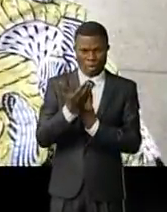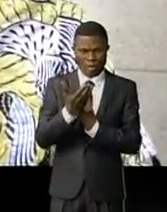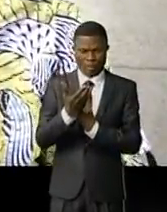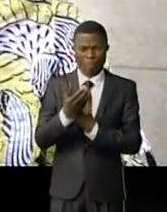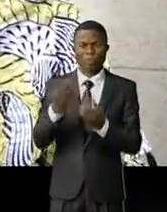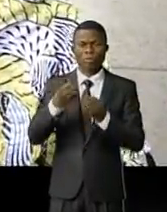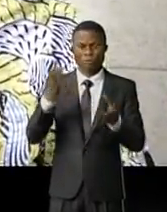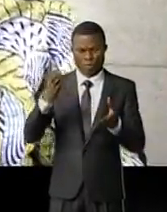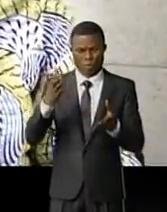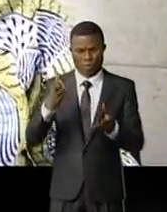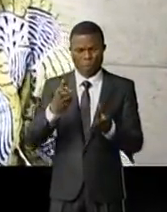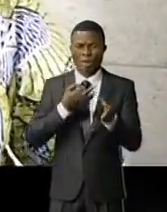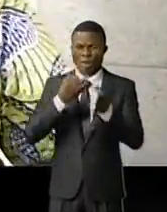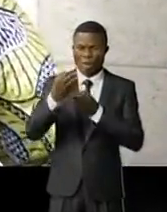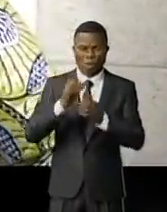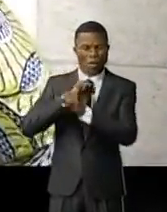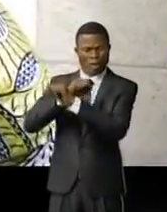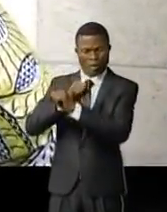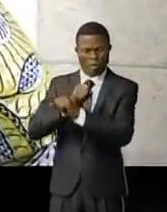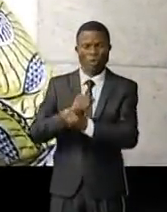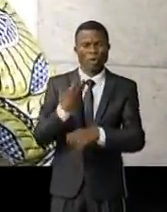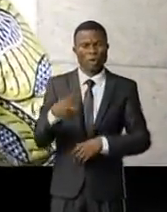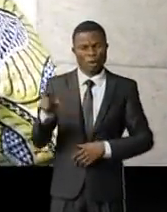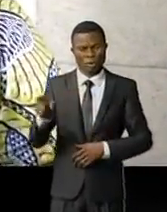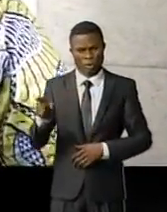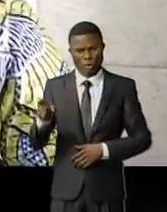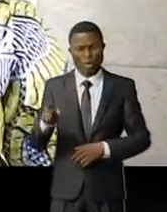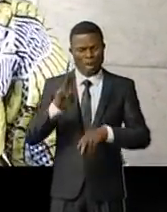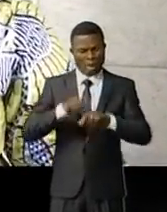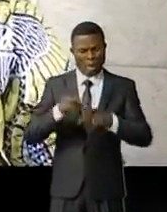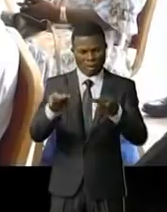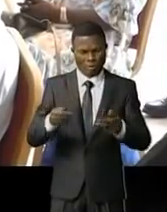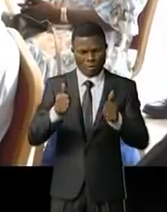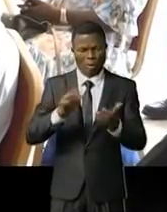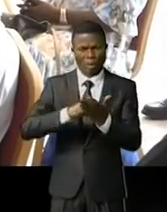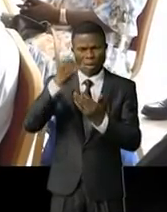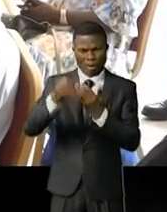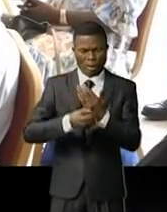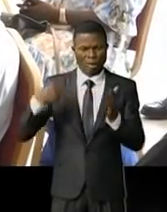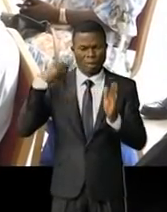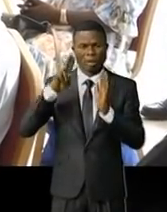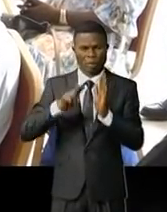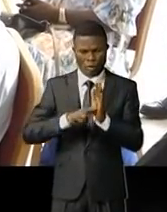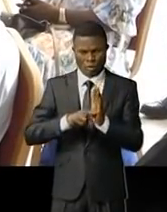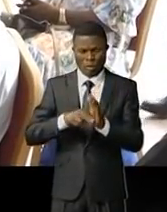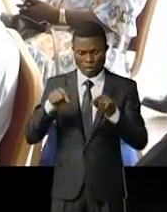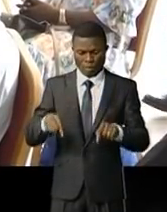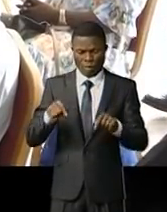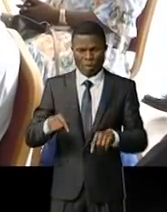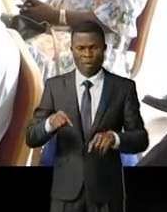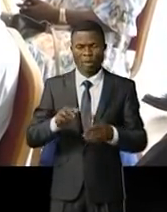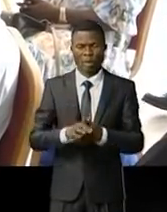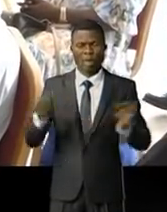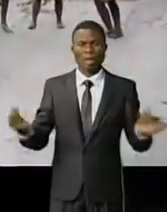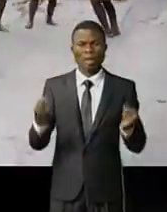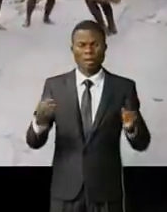Patrimoine, affirme que la protection du patrimoine figure en bonne place dans les programmes du gouvernement. Pendant ces temps, le